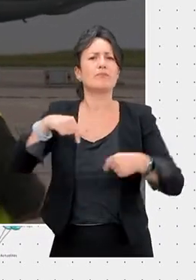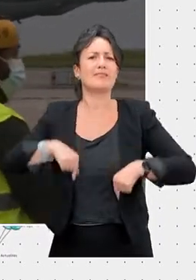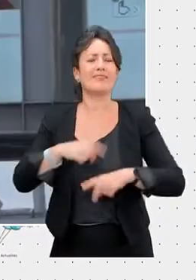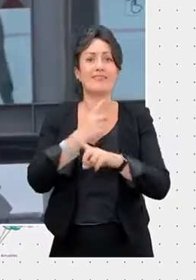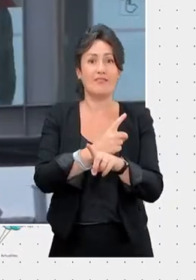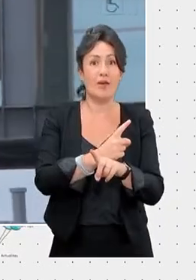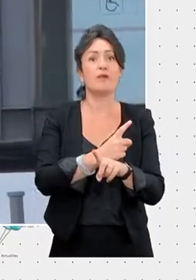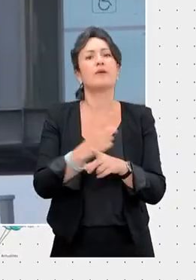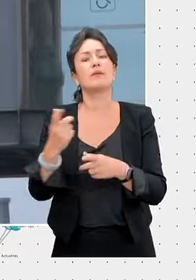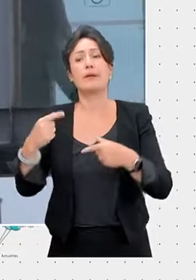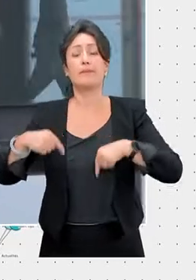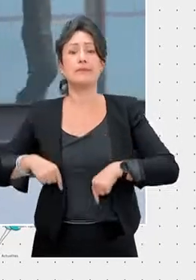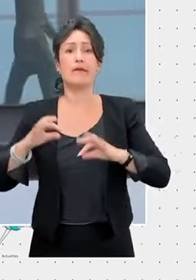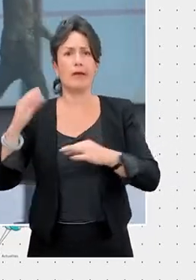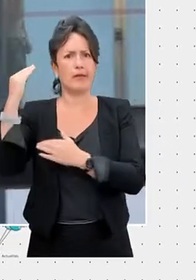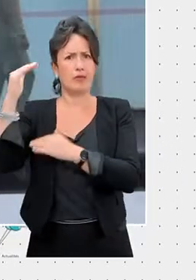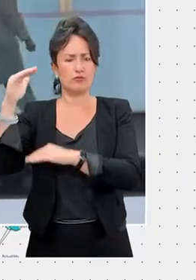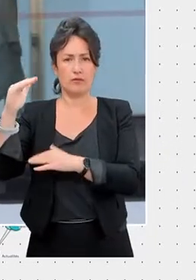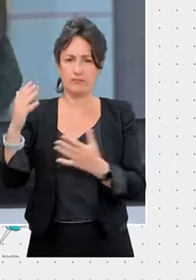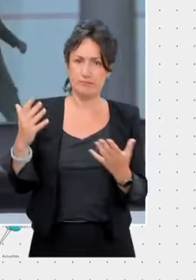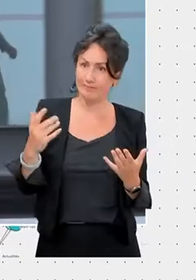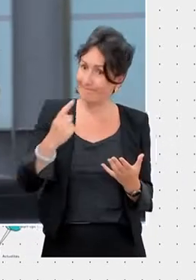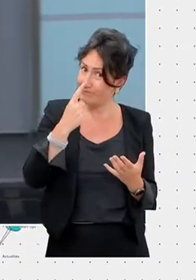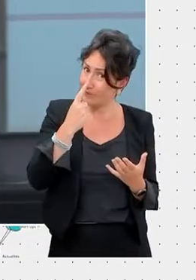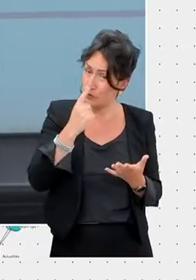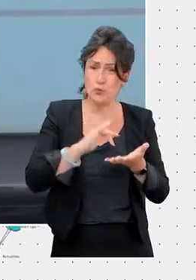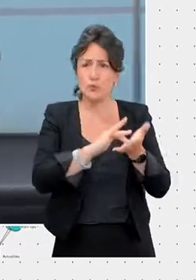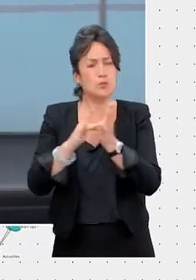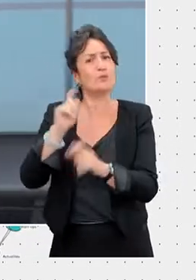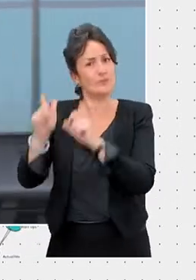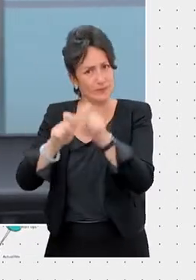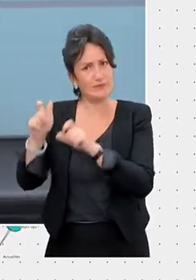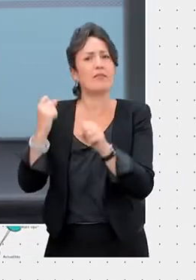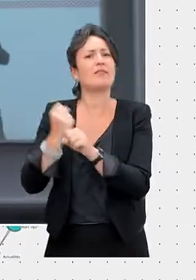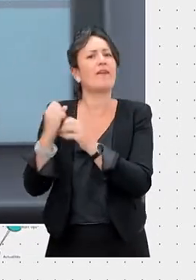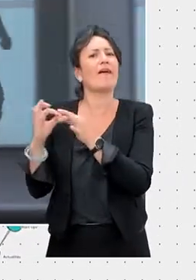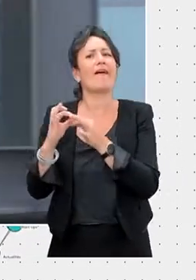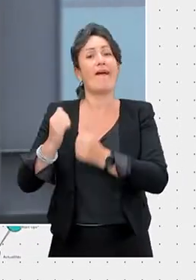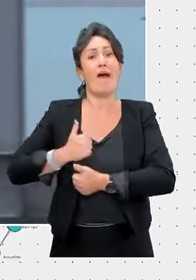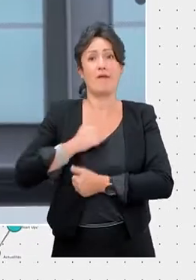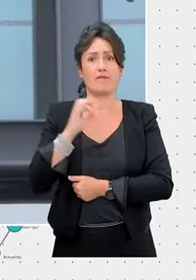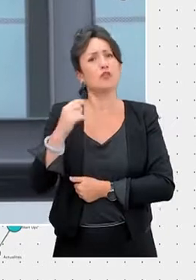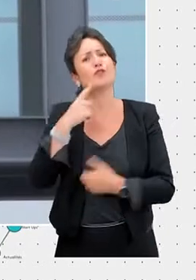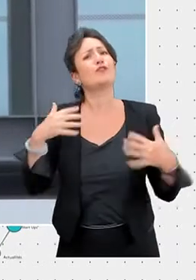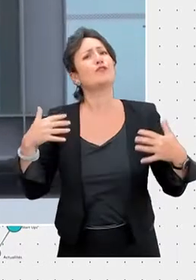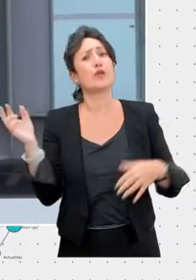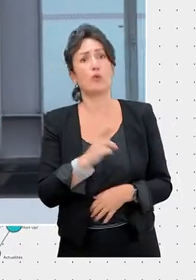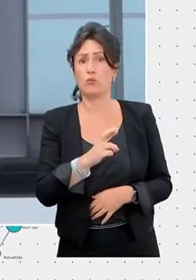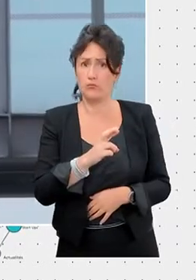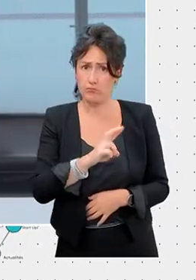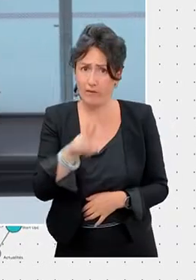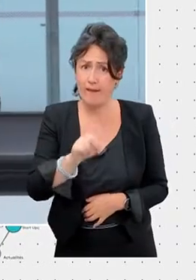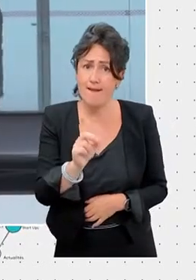Défense et celui des Affaires étrangères, qui estime que la totalité des auxiliaires qui ont travaillé pour l'armée française sont rentrés. En réalité, ce n'est pas du tout le